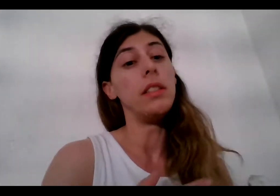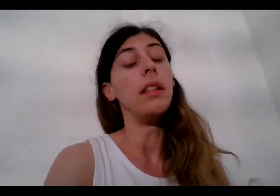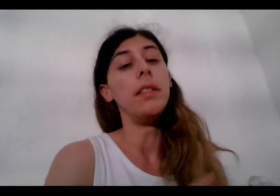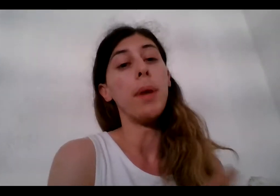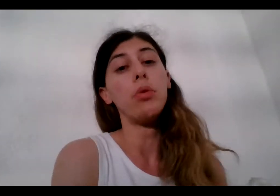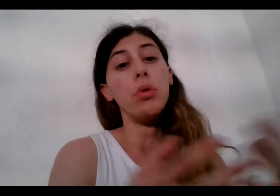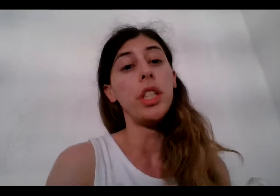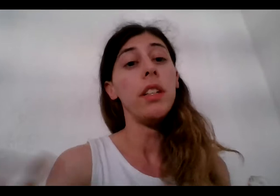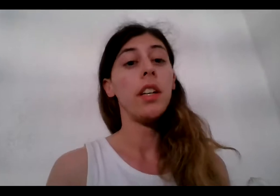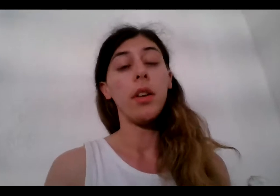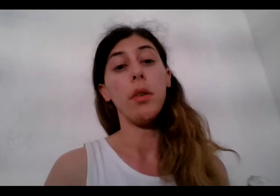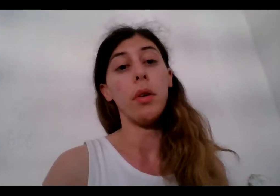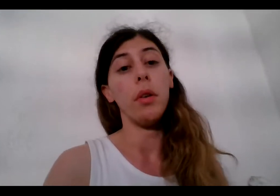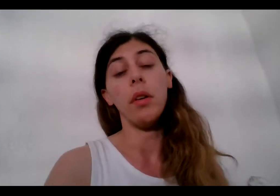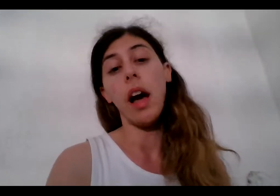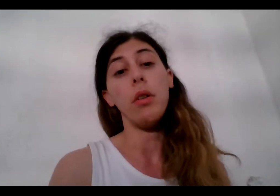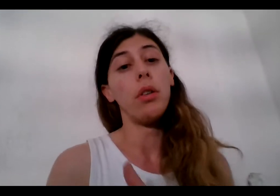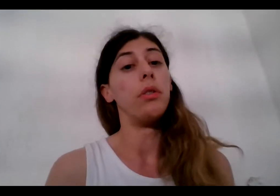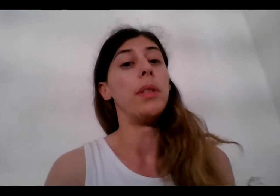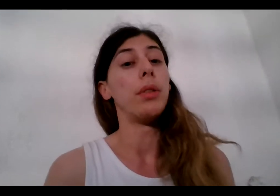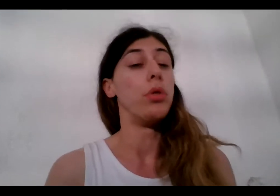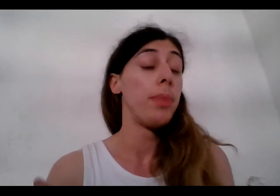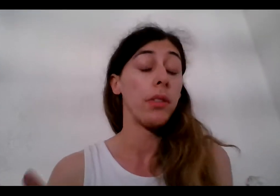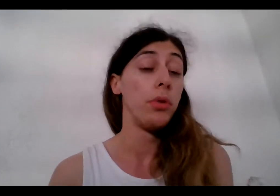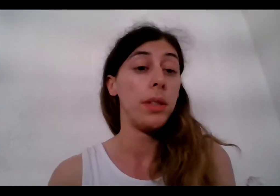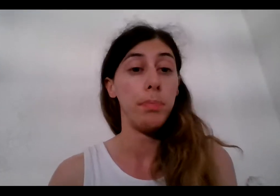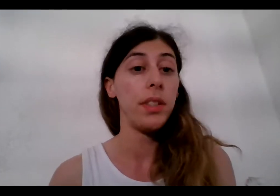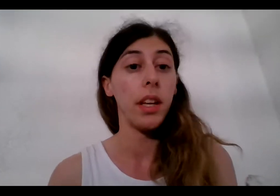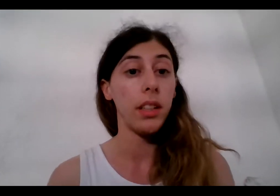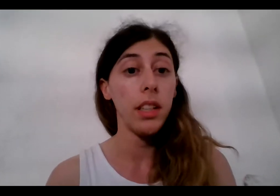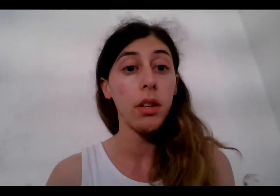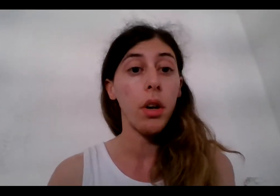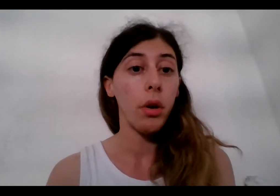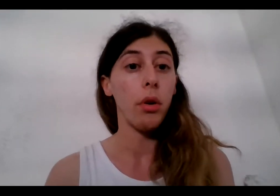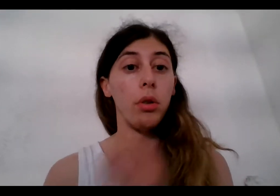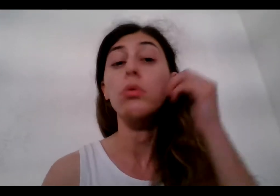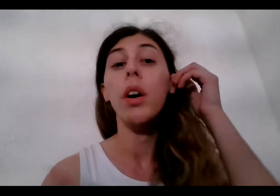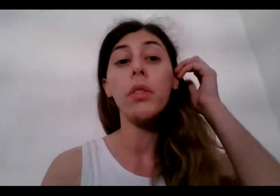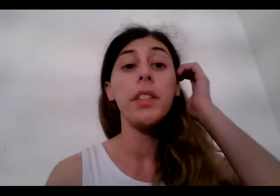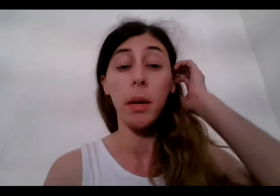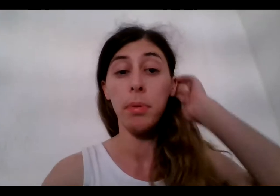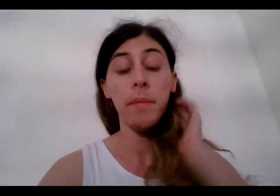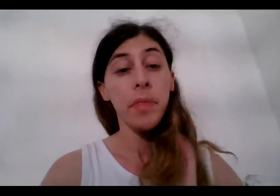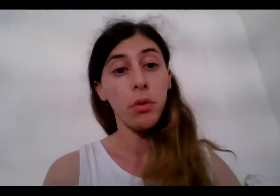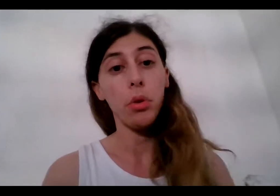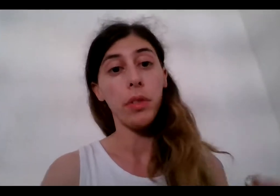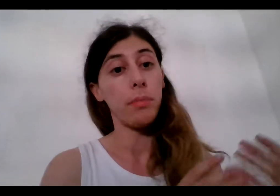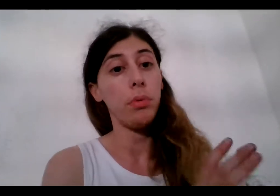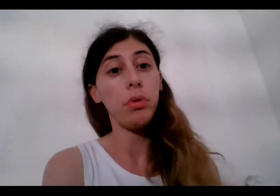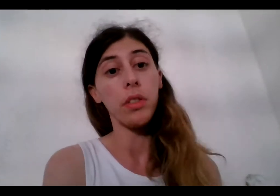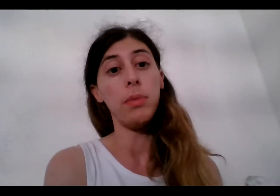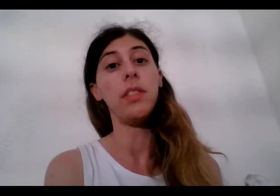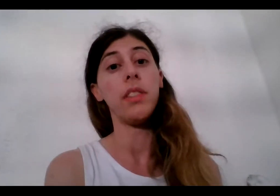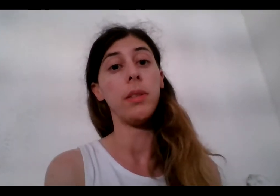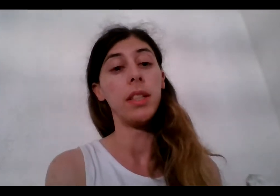des pathologies, des pathologies par exemple de type psychiatrique ou un handicap. Donc on a